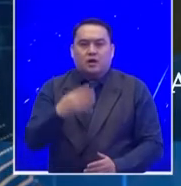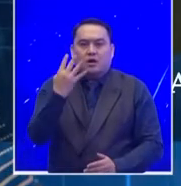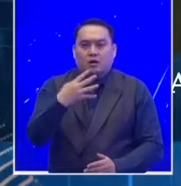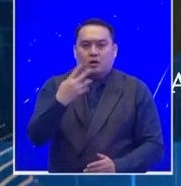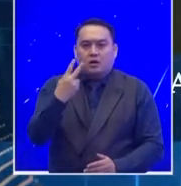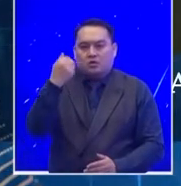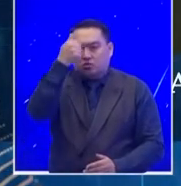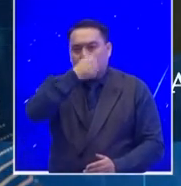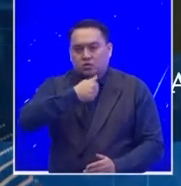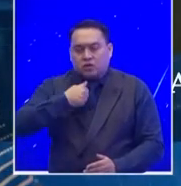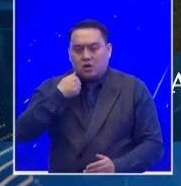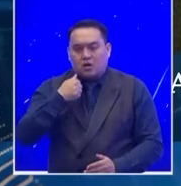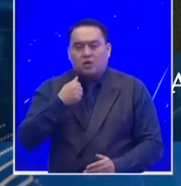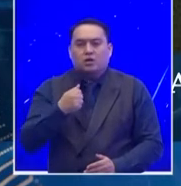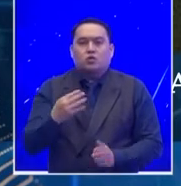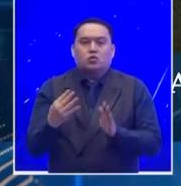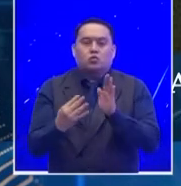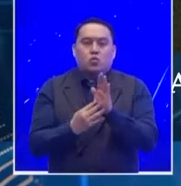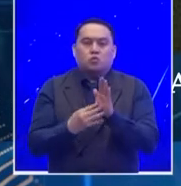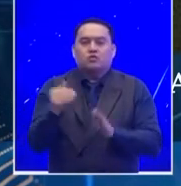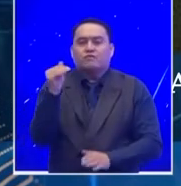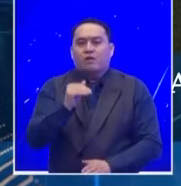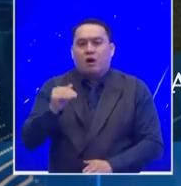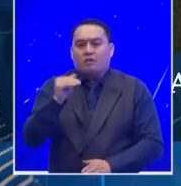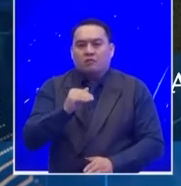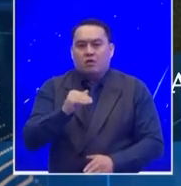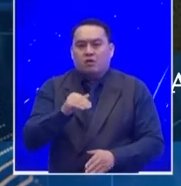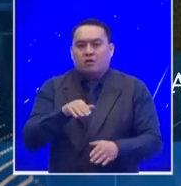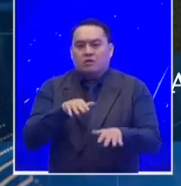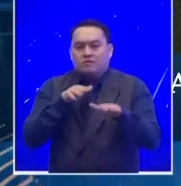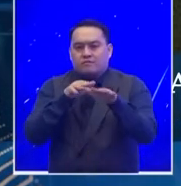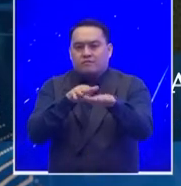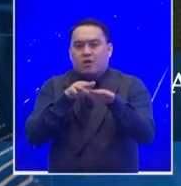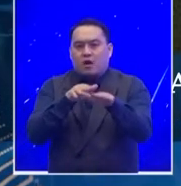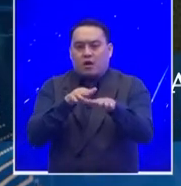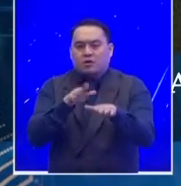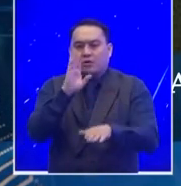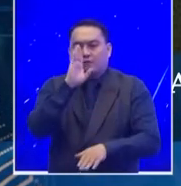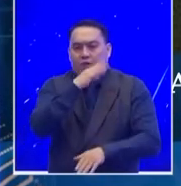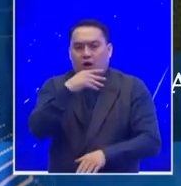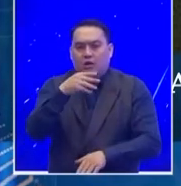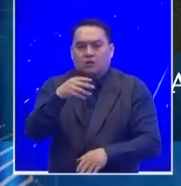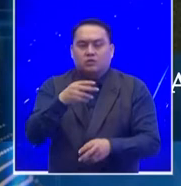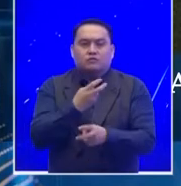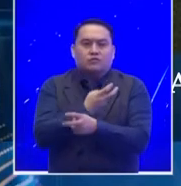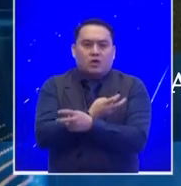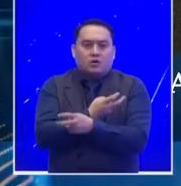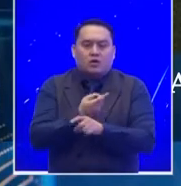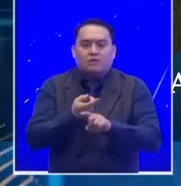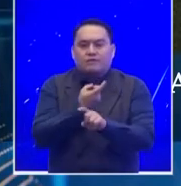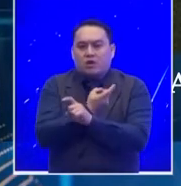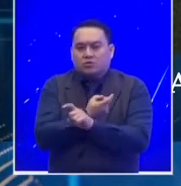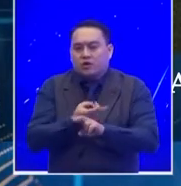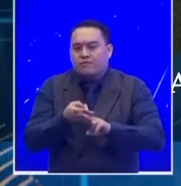1942 жылдың 9-шы ақпаны. Түс кезінде немістер батыл күшпен қайта шабуыл жасады. Бұл жолы немістердің шабуылына бүкіл